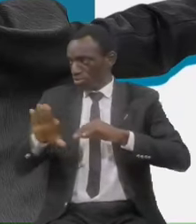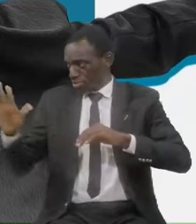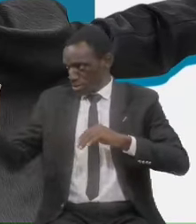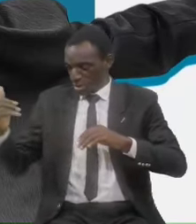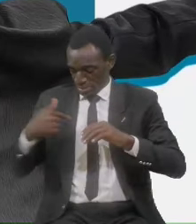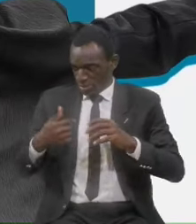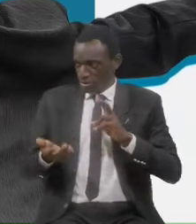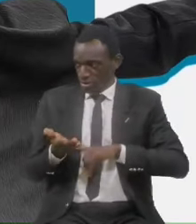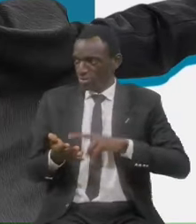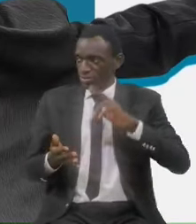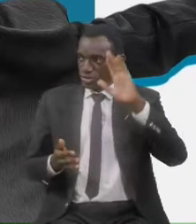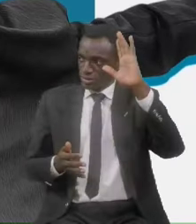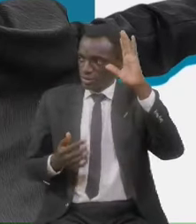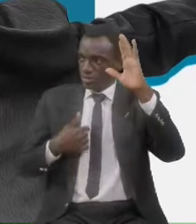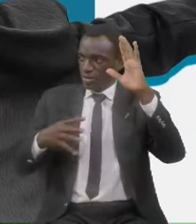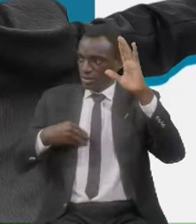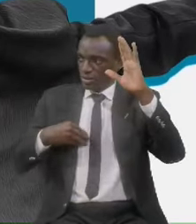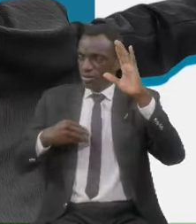faites leur signe.